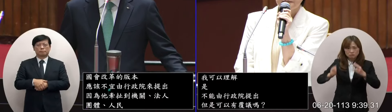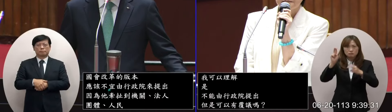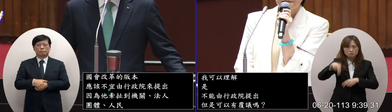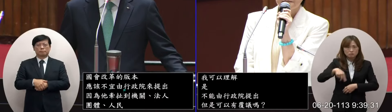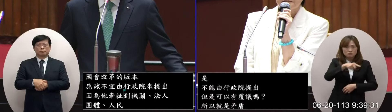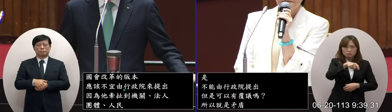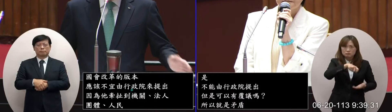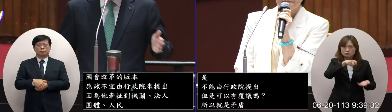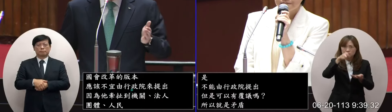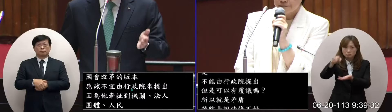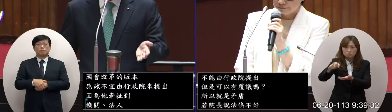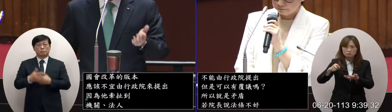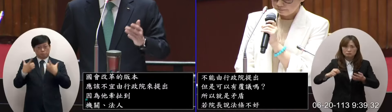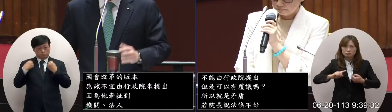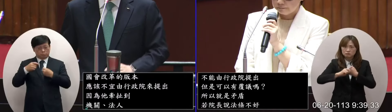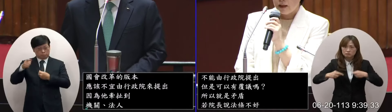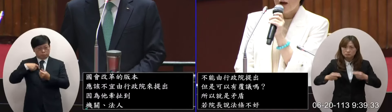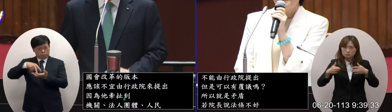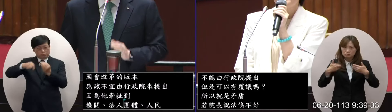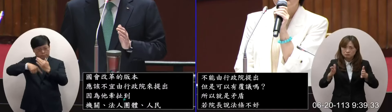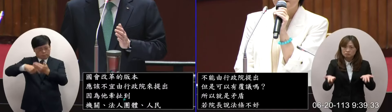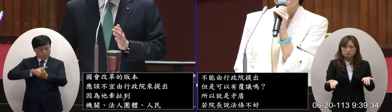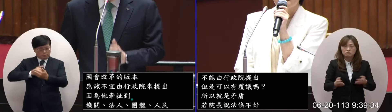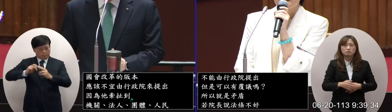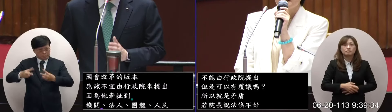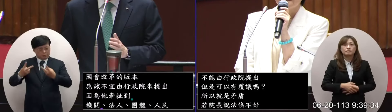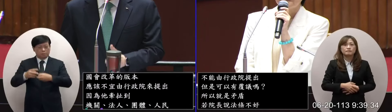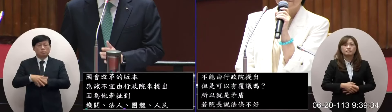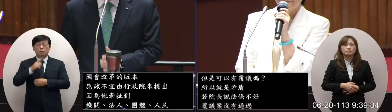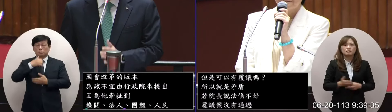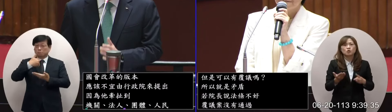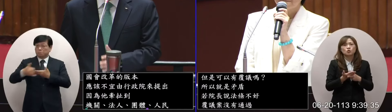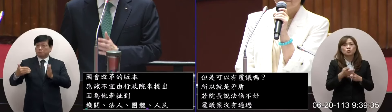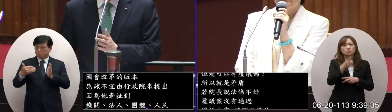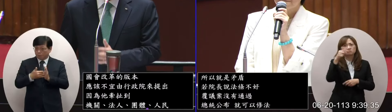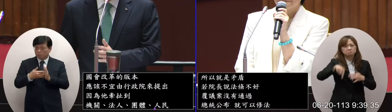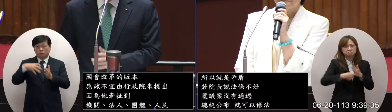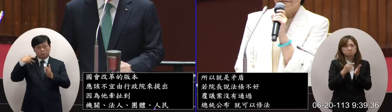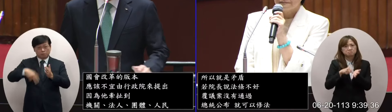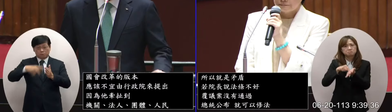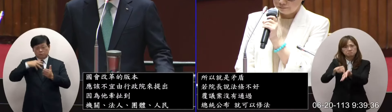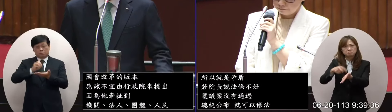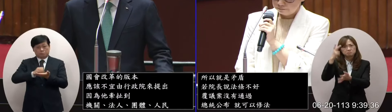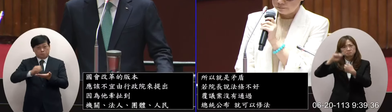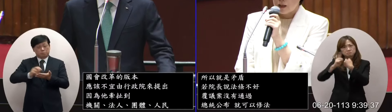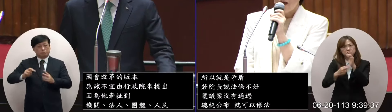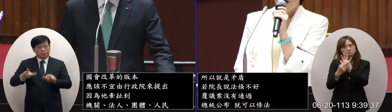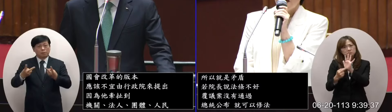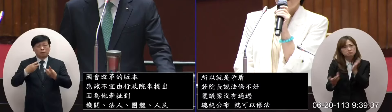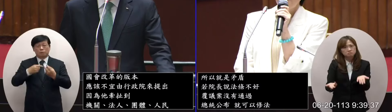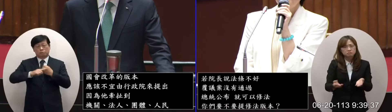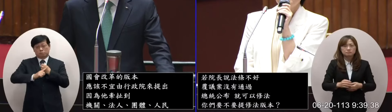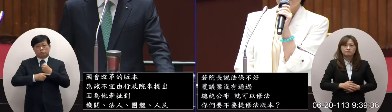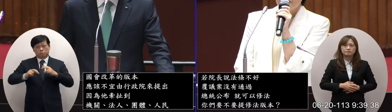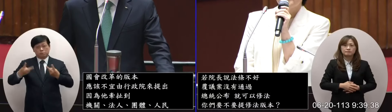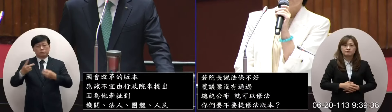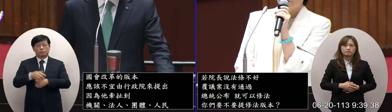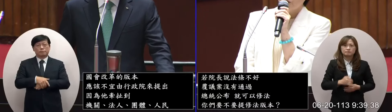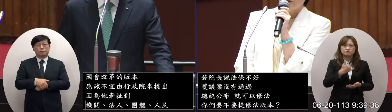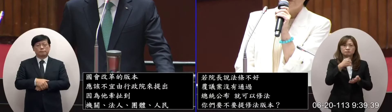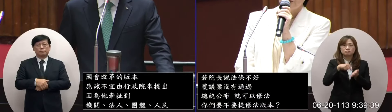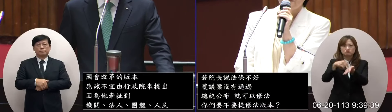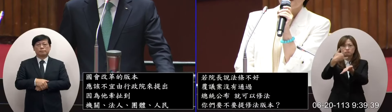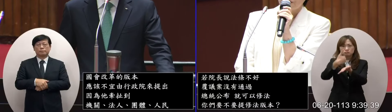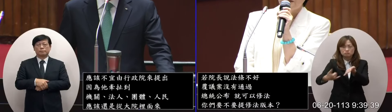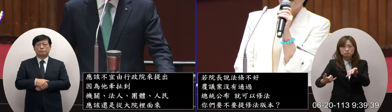本？ 应该还是从大院里面自己来， 还是你只想 复议？复议里面来做文字上的调整、法条上的调整。 复议只有 yes